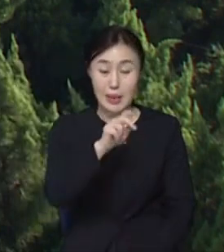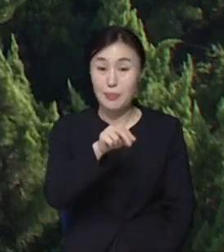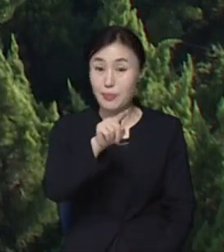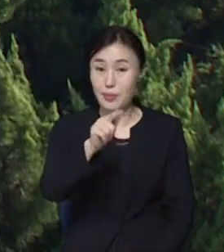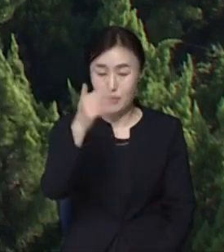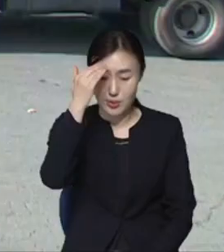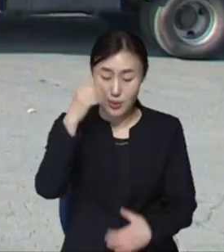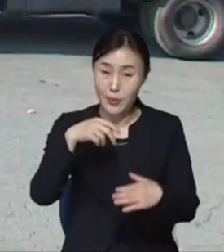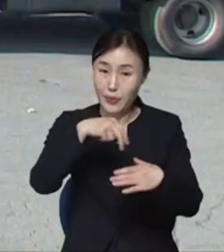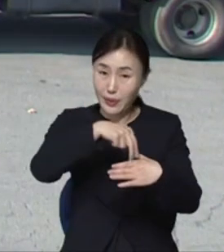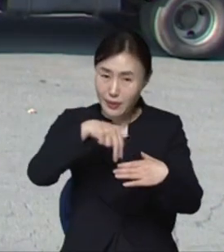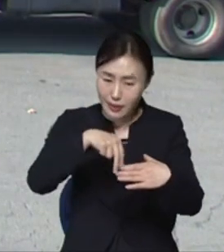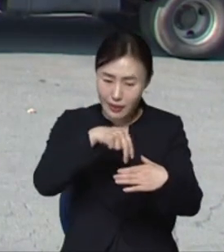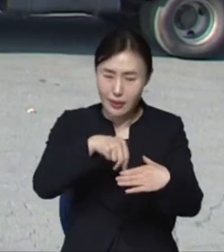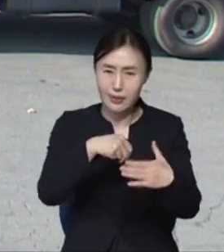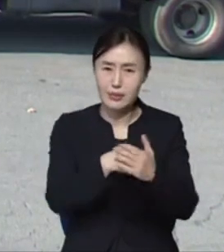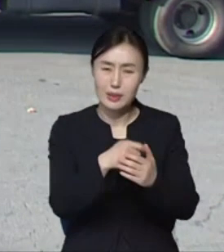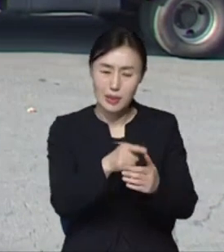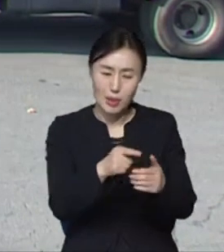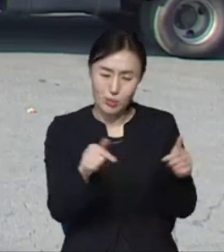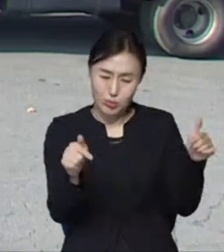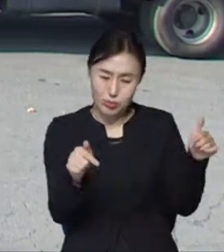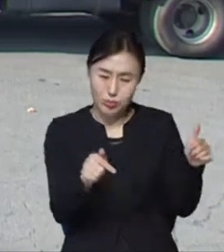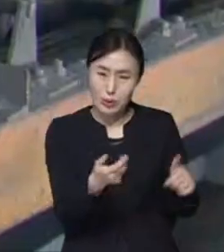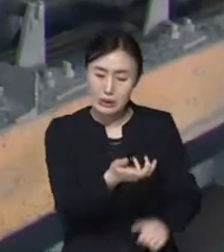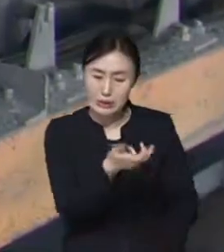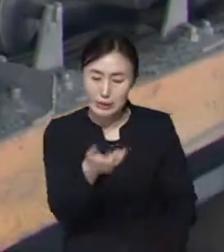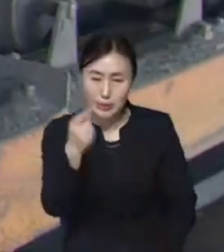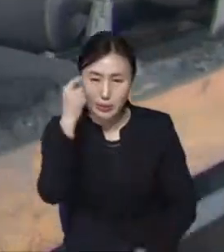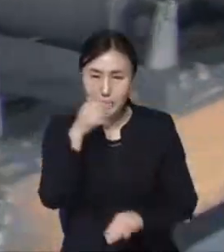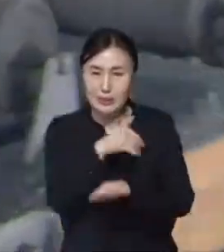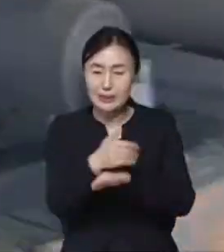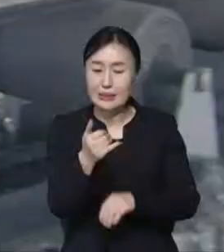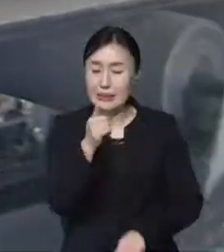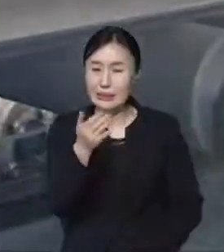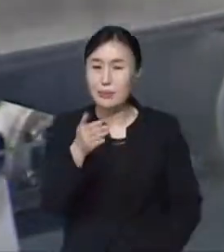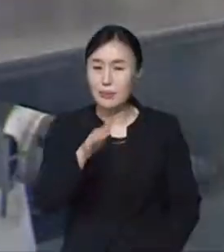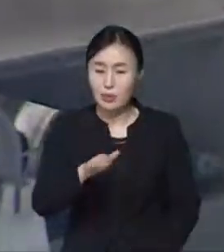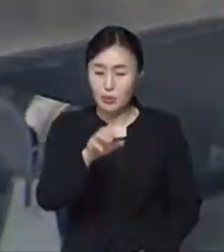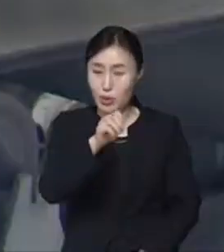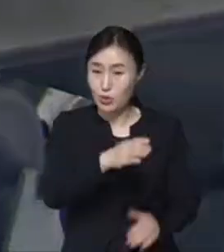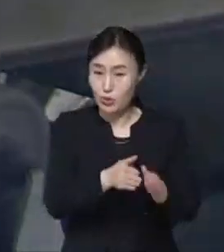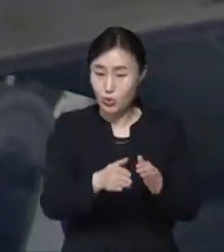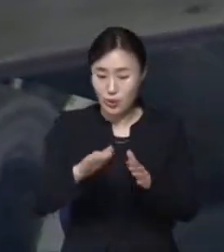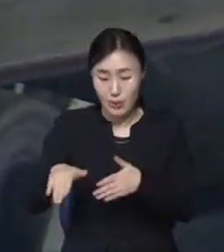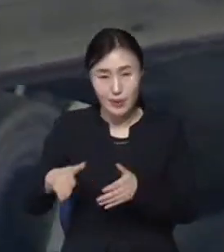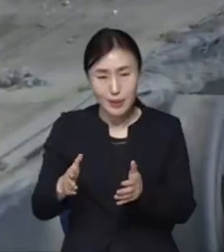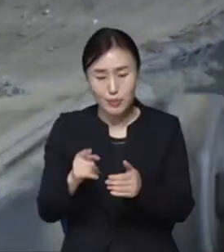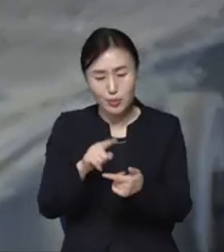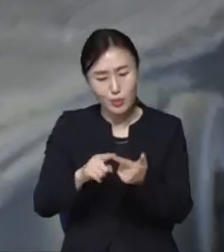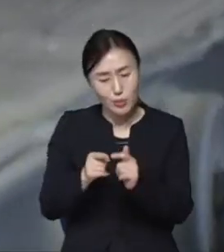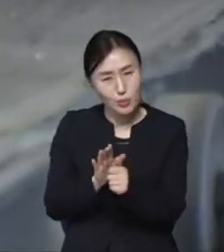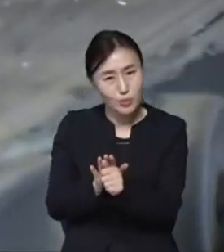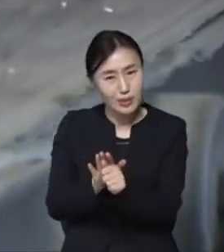수요 감소로 공장을 축소 이전하려는 만큼 광주시와 전남도는 부지 마련을 위한 협의를 시작한다는